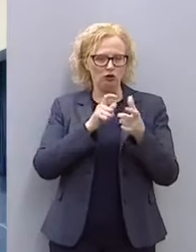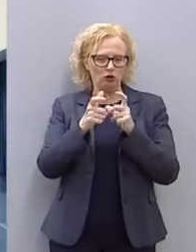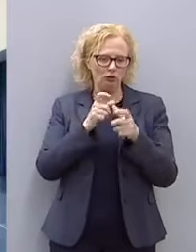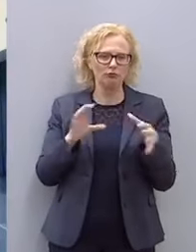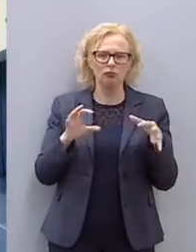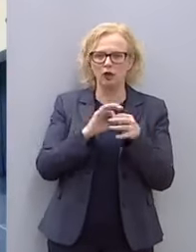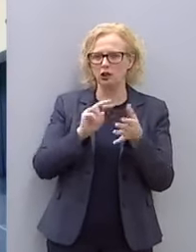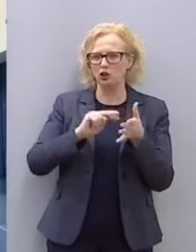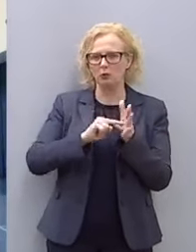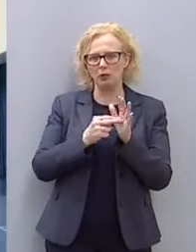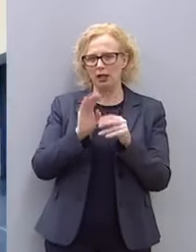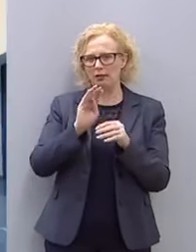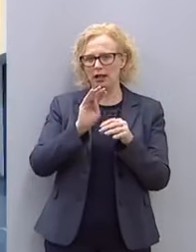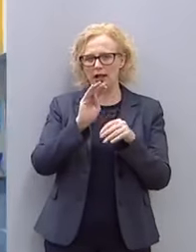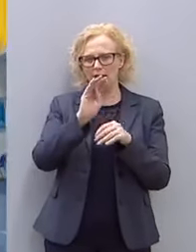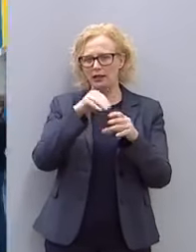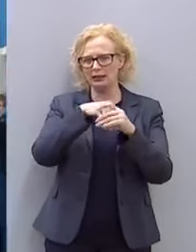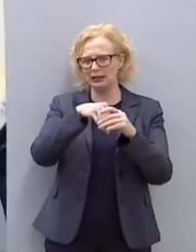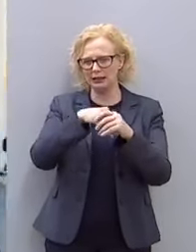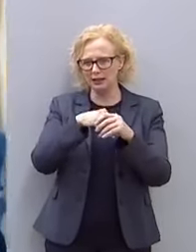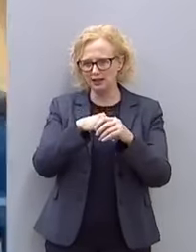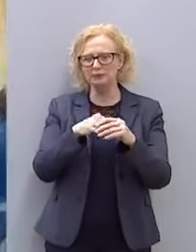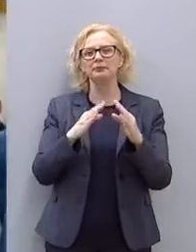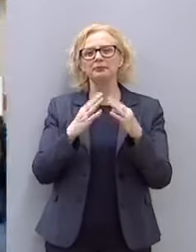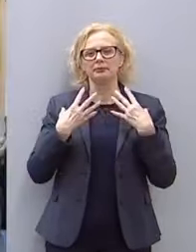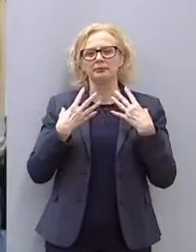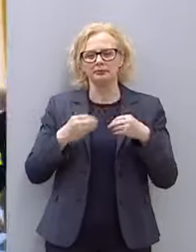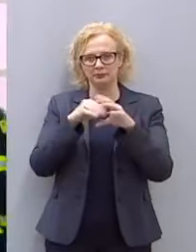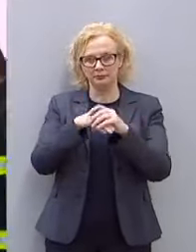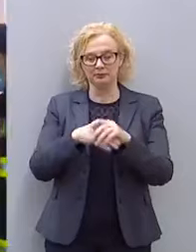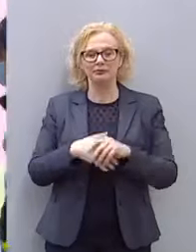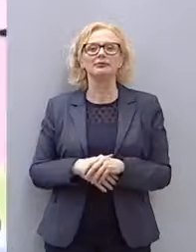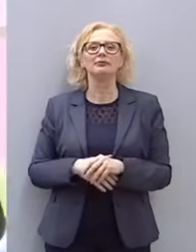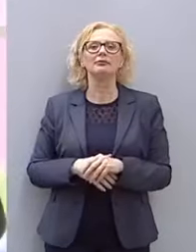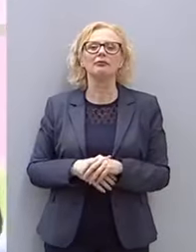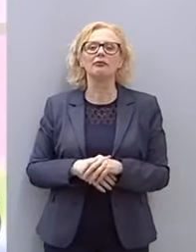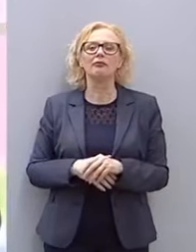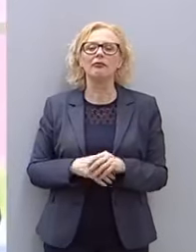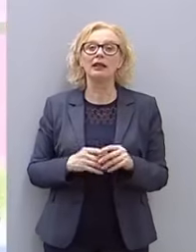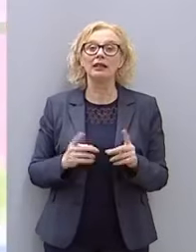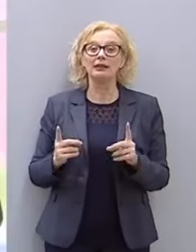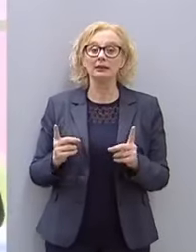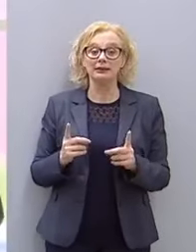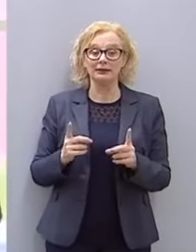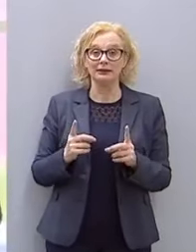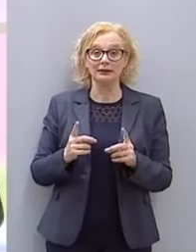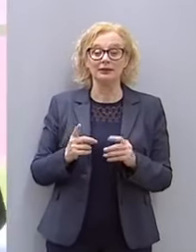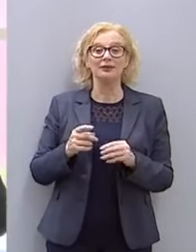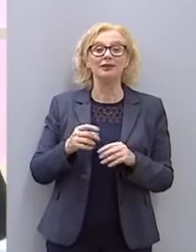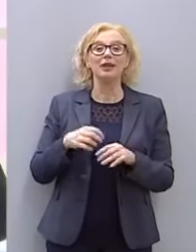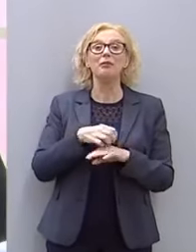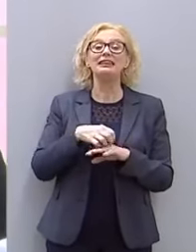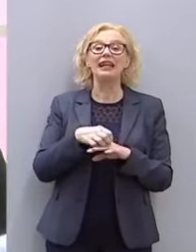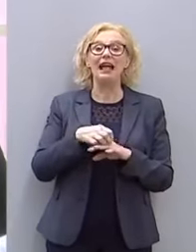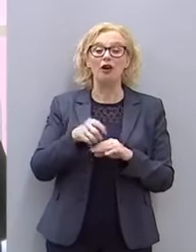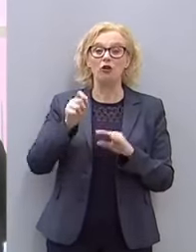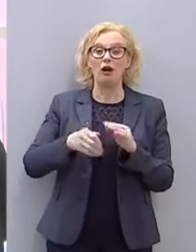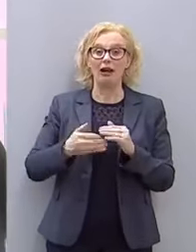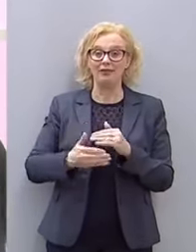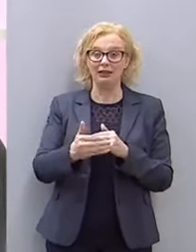problematiche che che ci sono nel frattempo partirà oggi il ministero ha